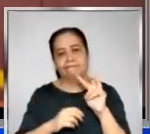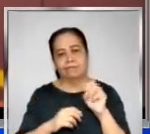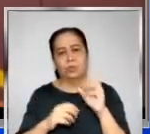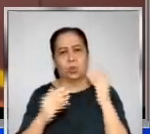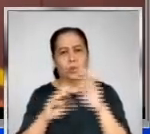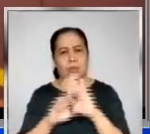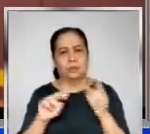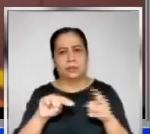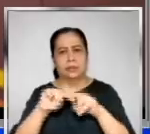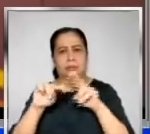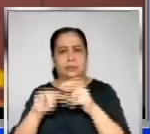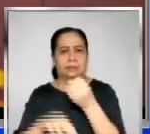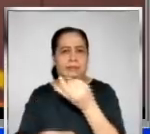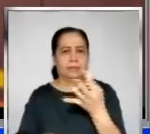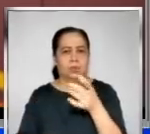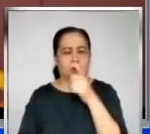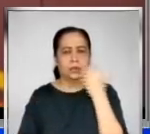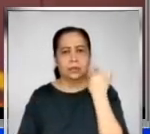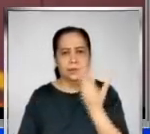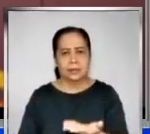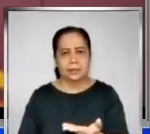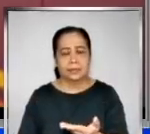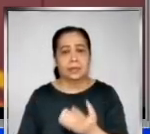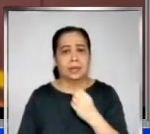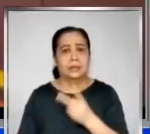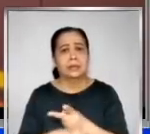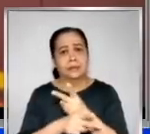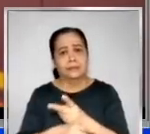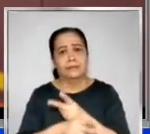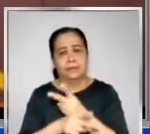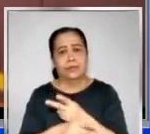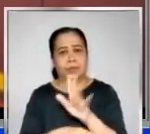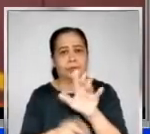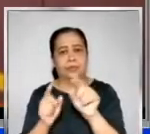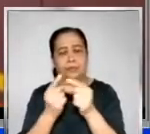pa yung bilang ng mga namatay, Rafi. At ingat kayo dyan ng tropa. Maraming salamat, Rafi Tima.